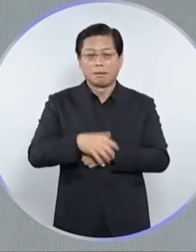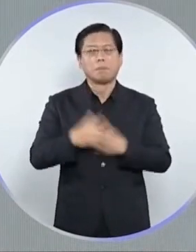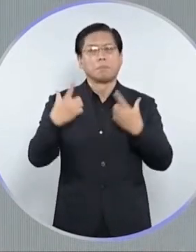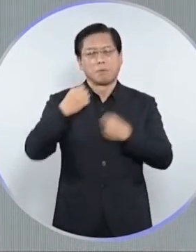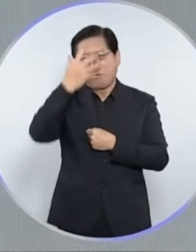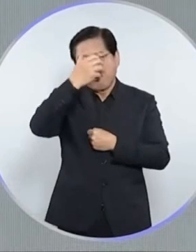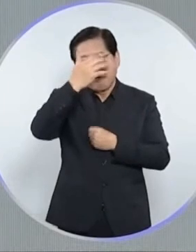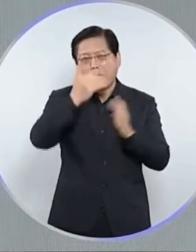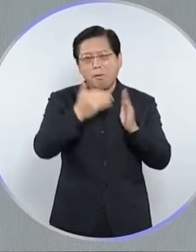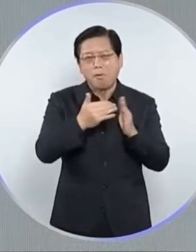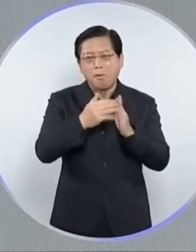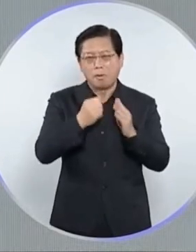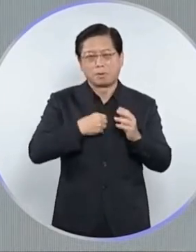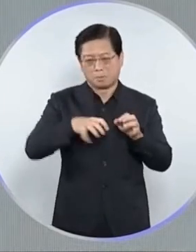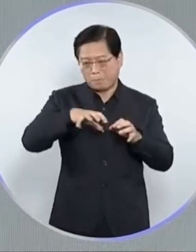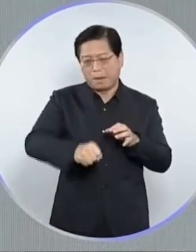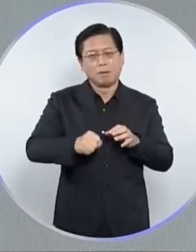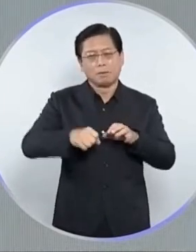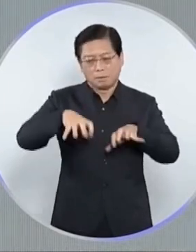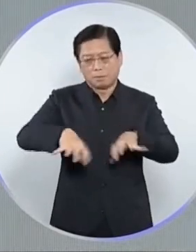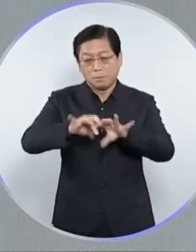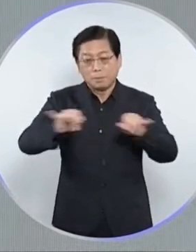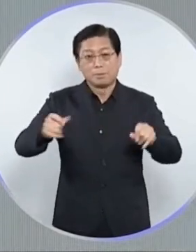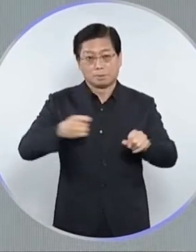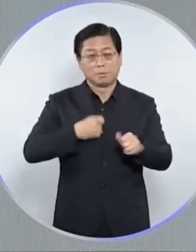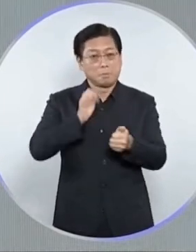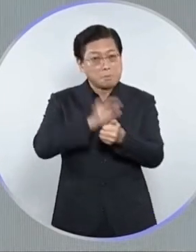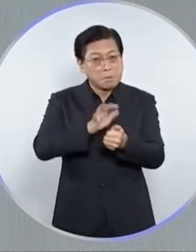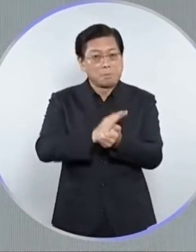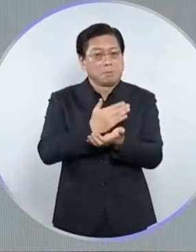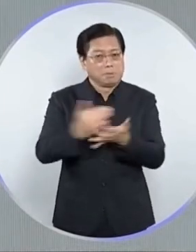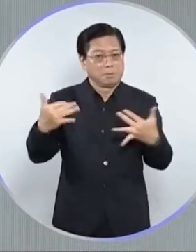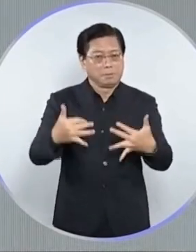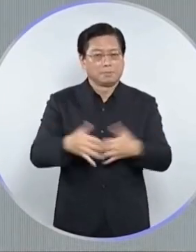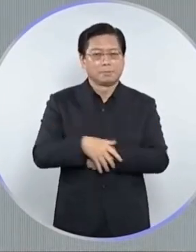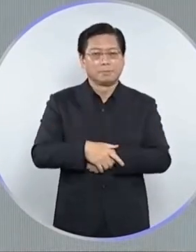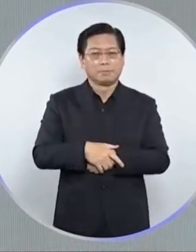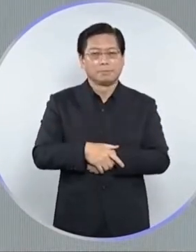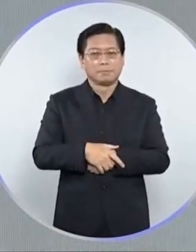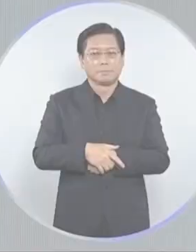旧房子占到林地，要好好去替人家解决问题。